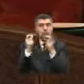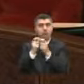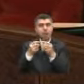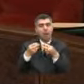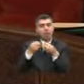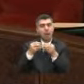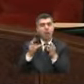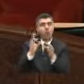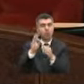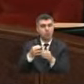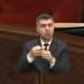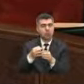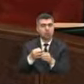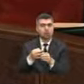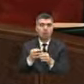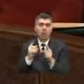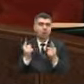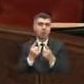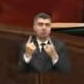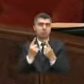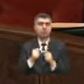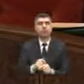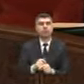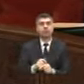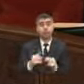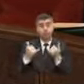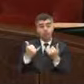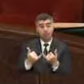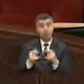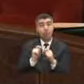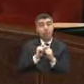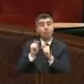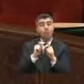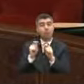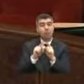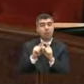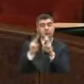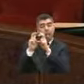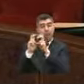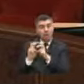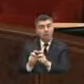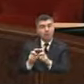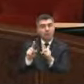الصناعي من خلال فيما يتعلق بلاو التونسيون. الان بقى النقاش في لا مويان طونسيون، كانت واحد الندوه